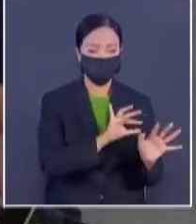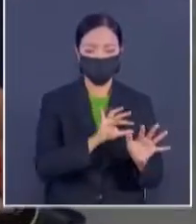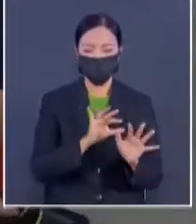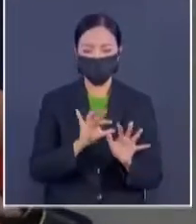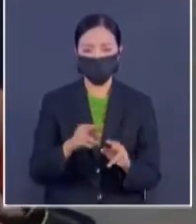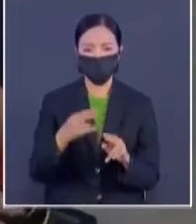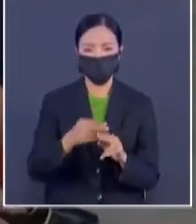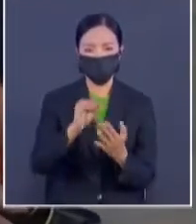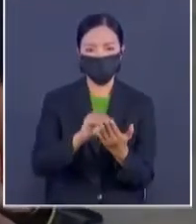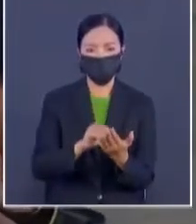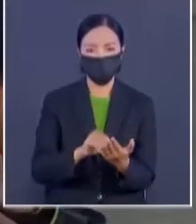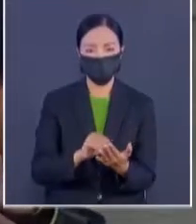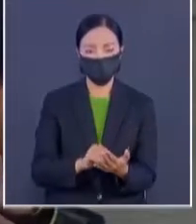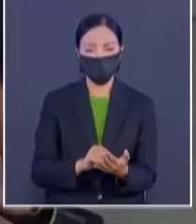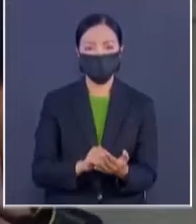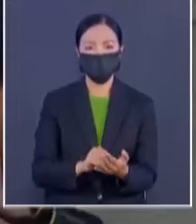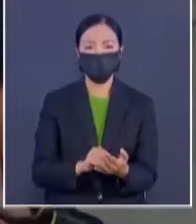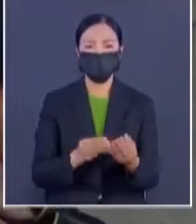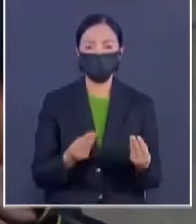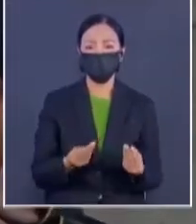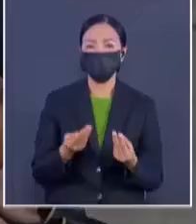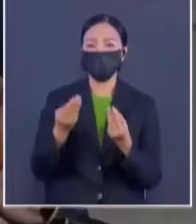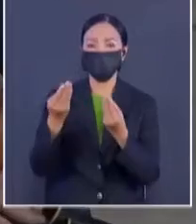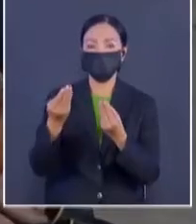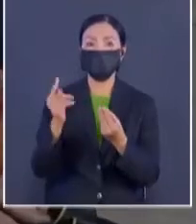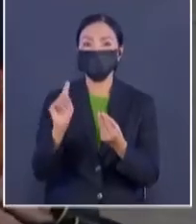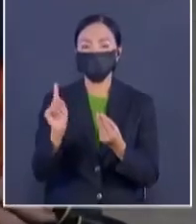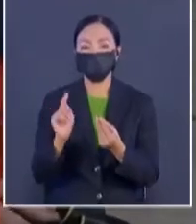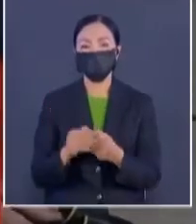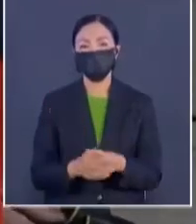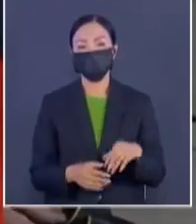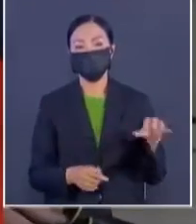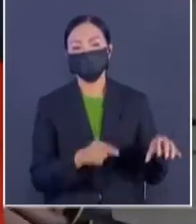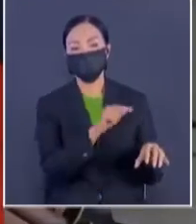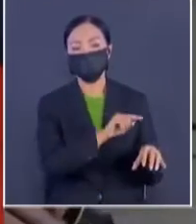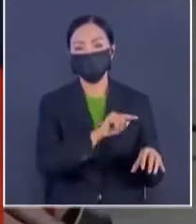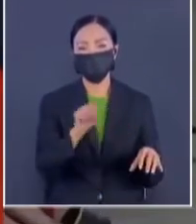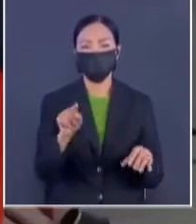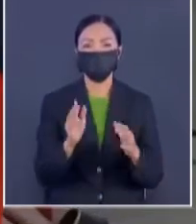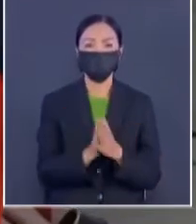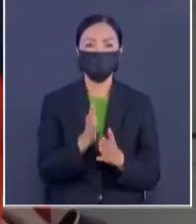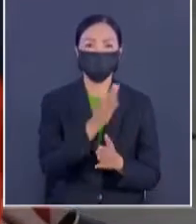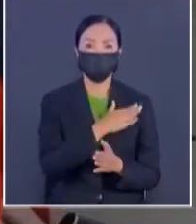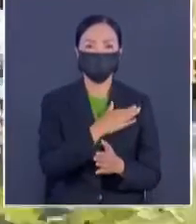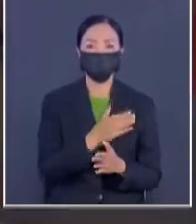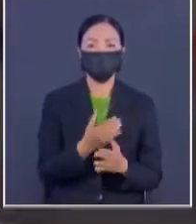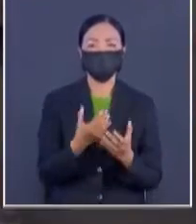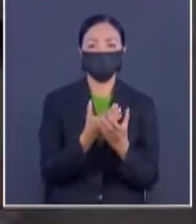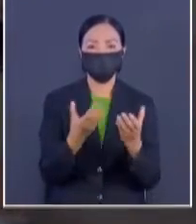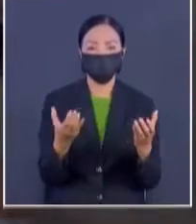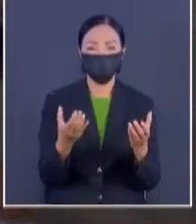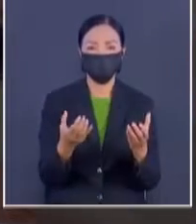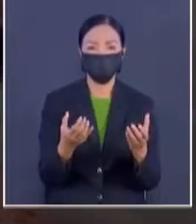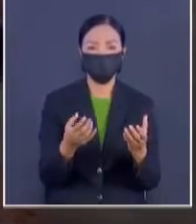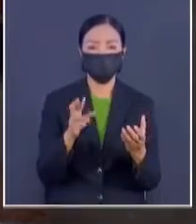าร่วมลงชื่อเพื่อที่จะถวายฎีกากรณีมหาเถรสมาคมมีมติสั่งปลดพระธรรมรัตนาภรณ์ซึ่งเ